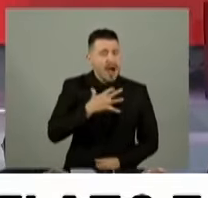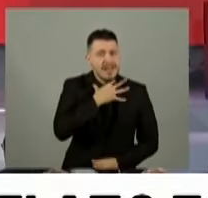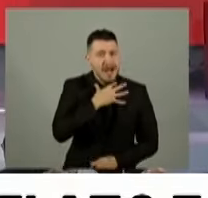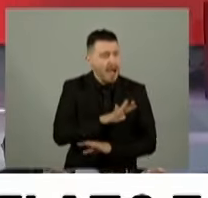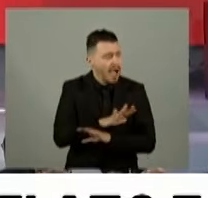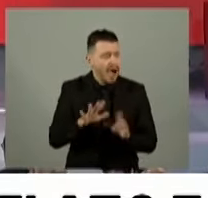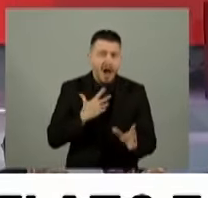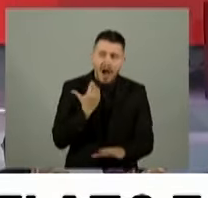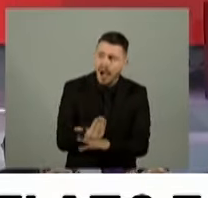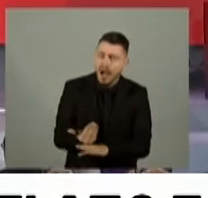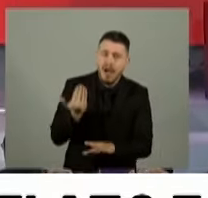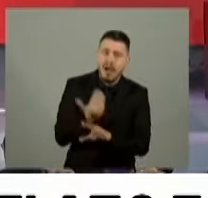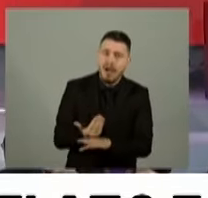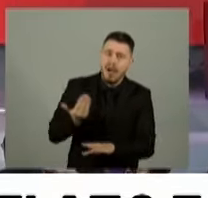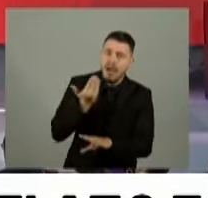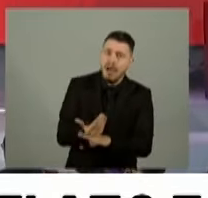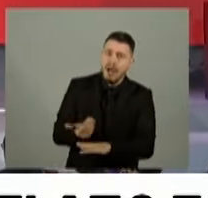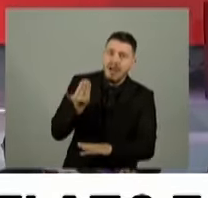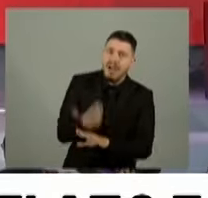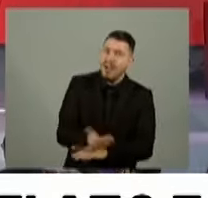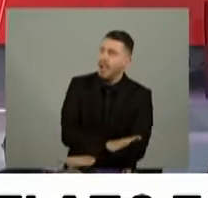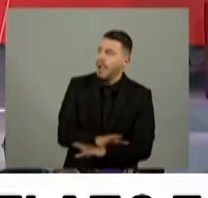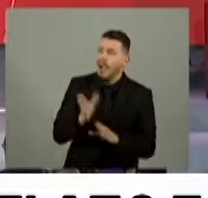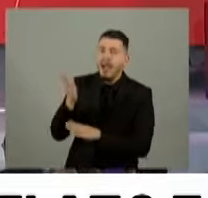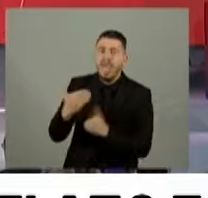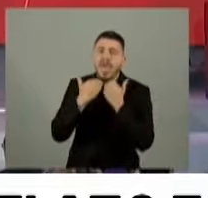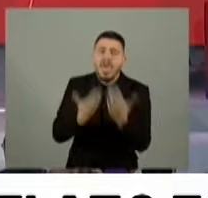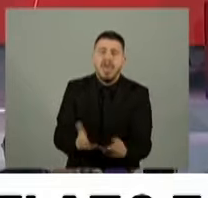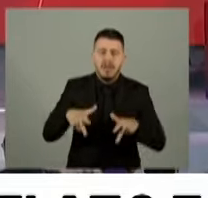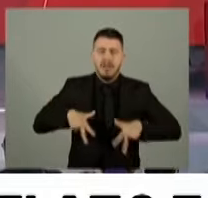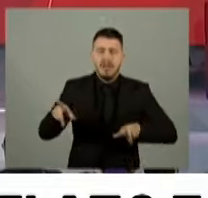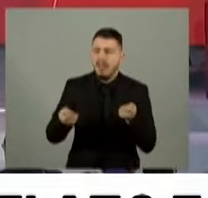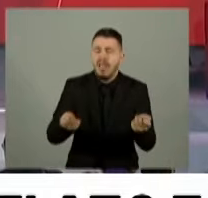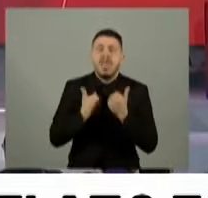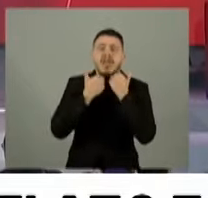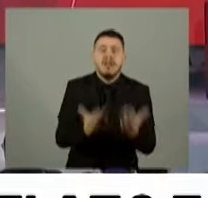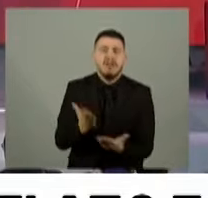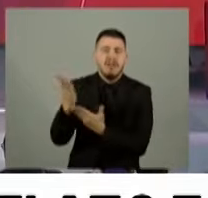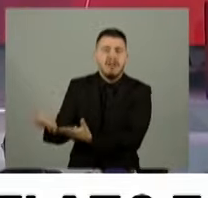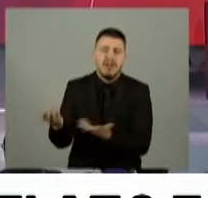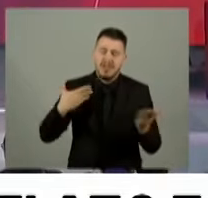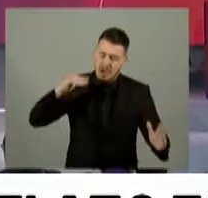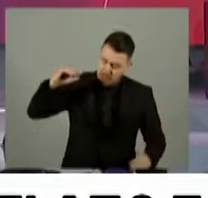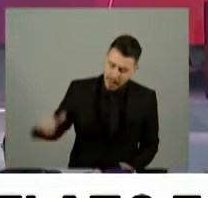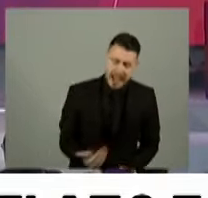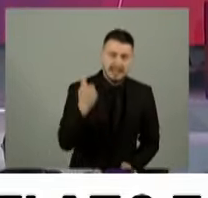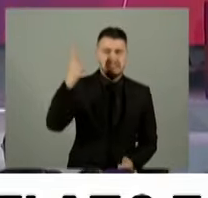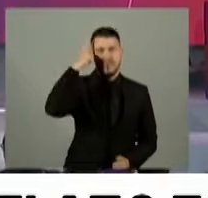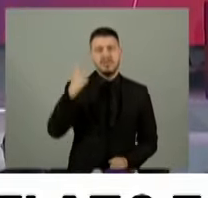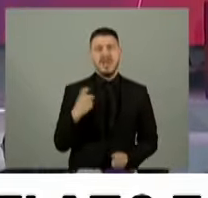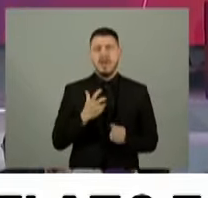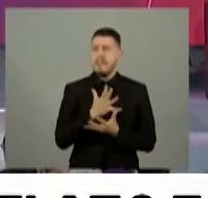Δηλαδή, σε όλες οι δημοσκοπήσεις τον κύριο Ανδρουλάκη τον φέρνουν δεύτερο κόμμα. Οπότε δικαιωματικά θα λέγαμε, επειδή και γι'